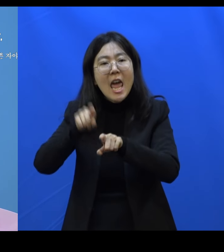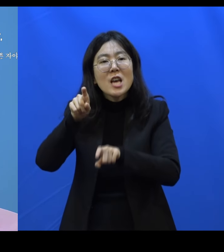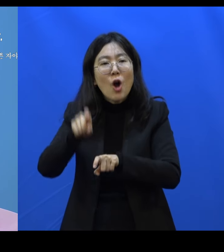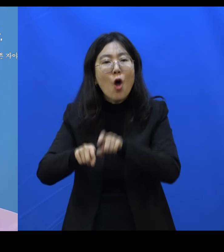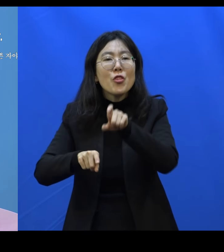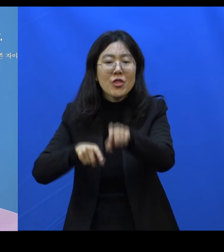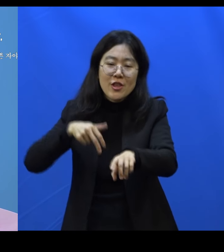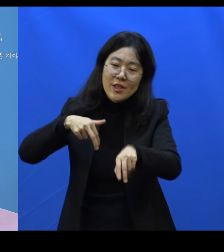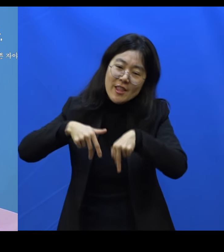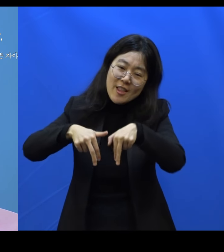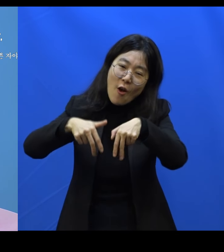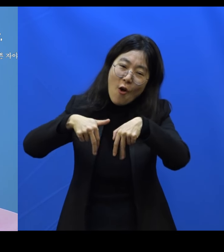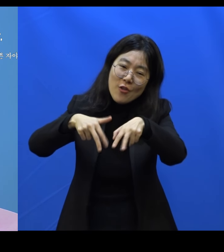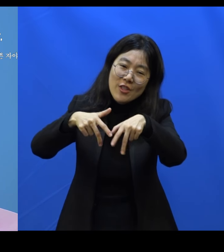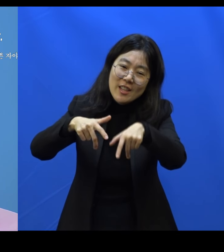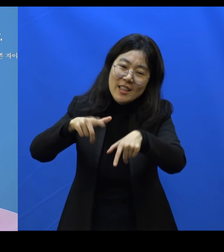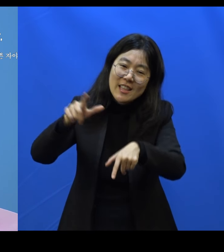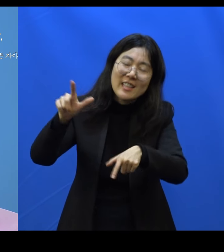일상,